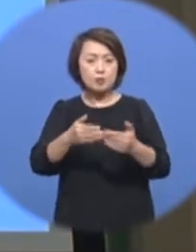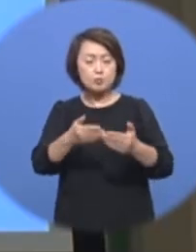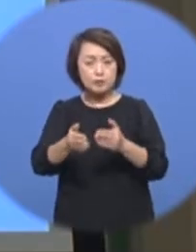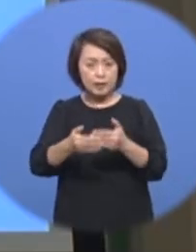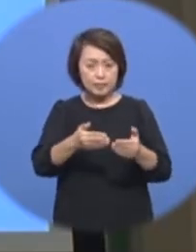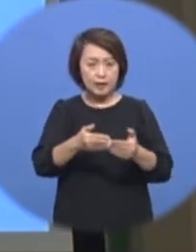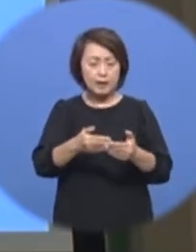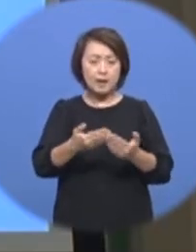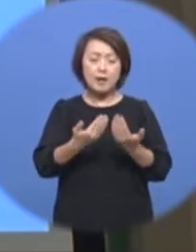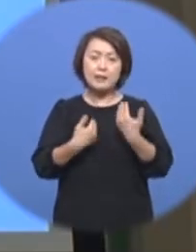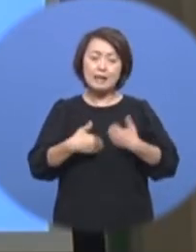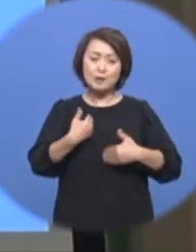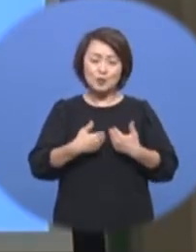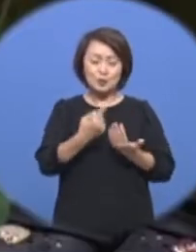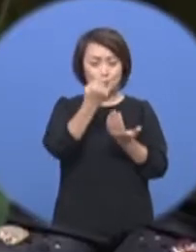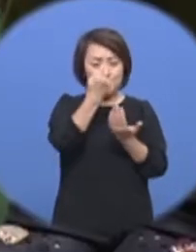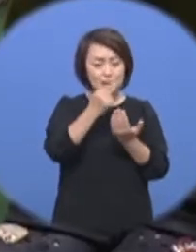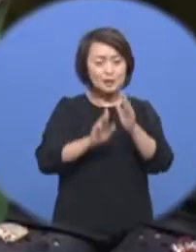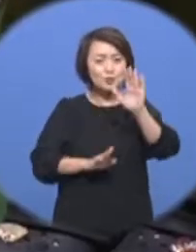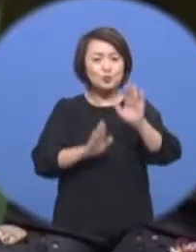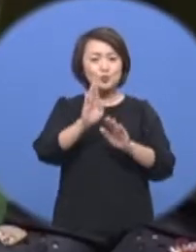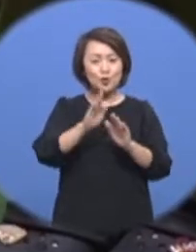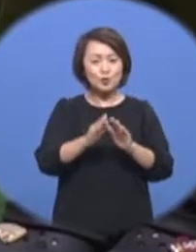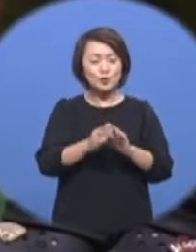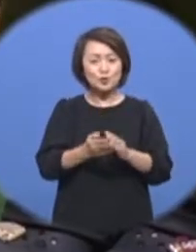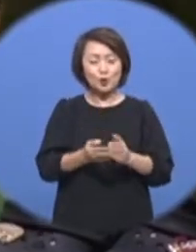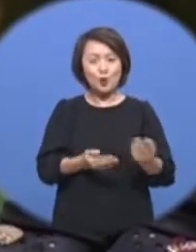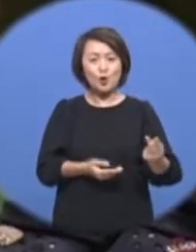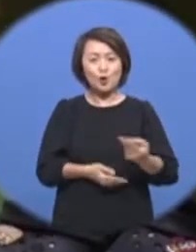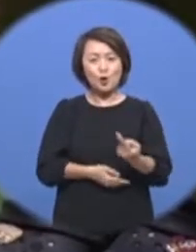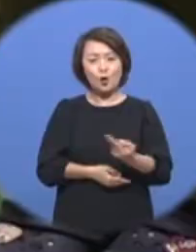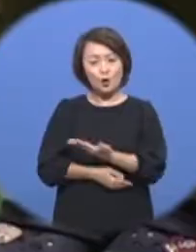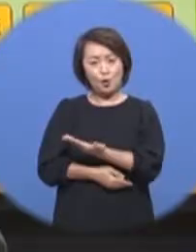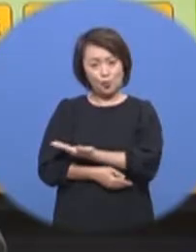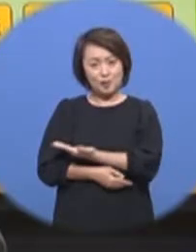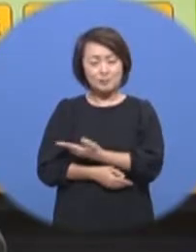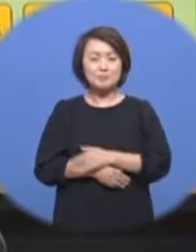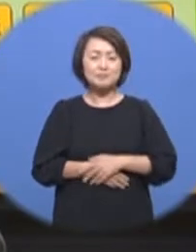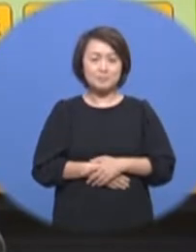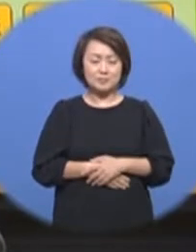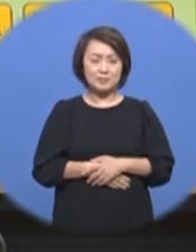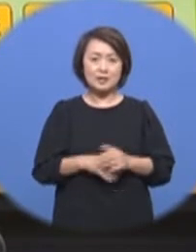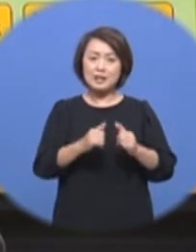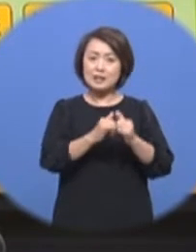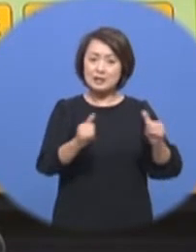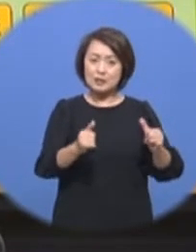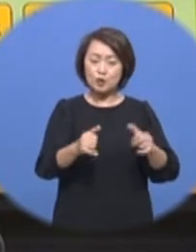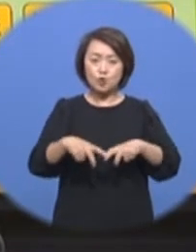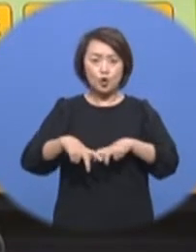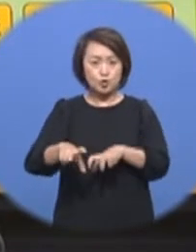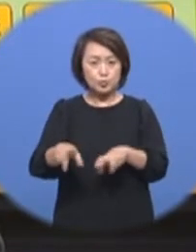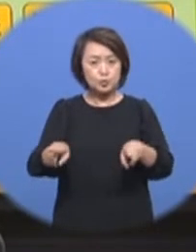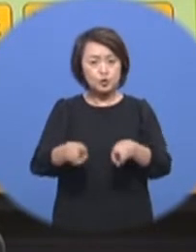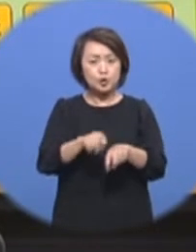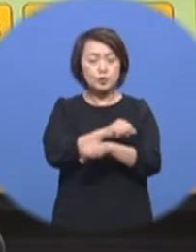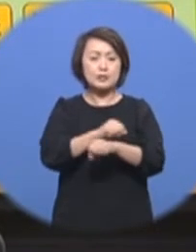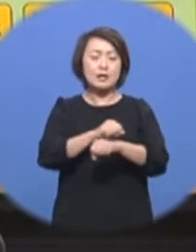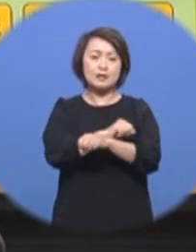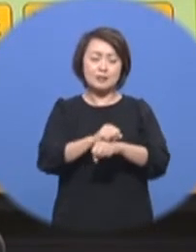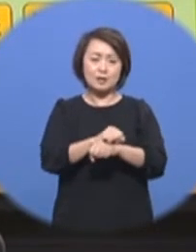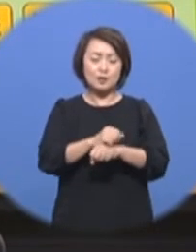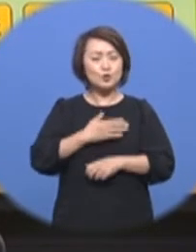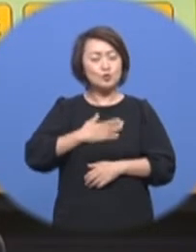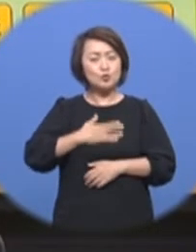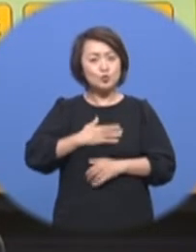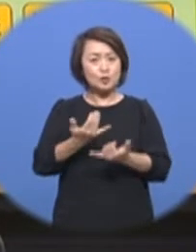く学んでいる様子をご覧ください。それから人と動物が共生する潤